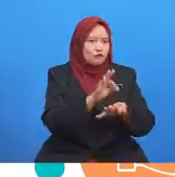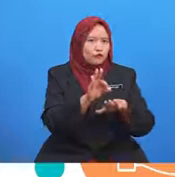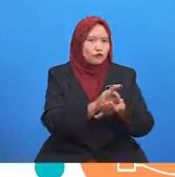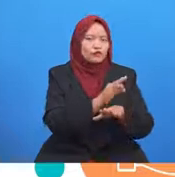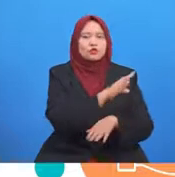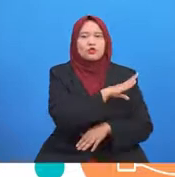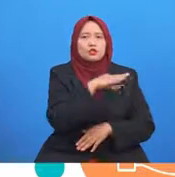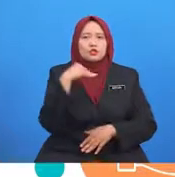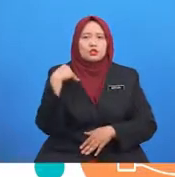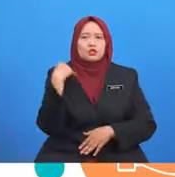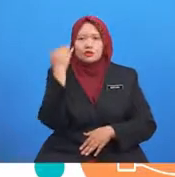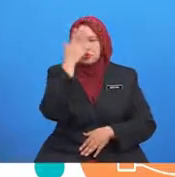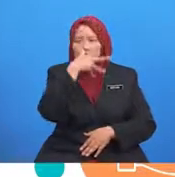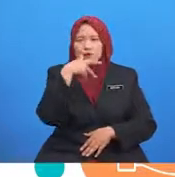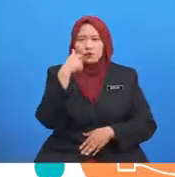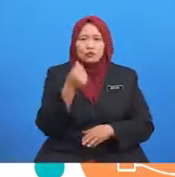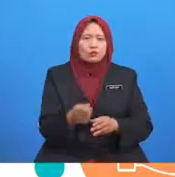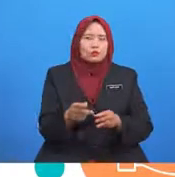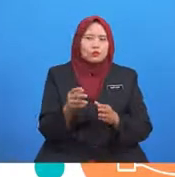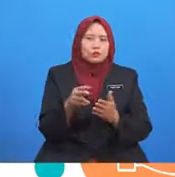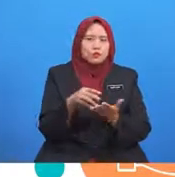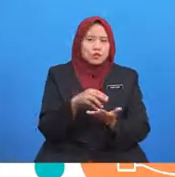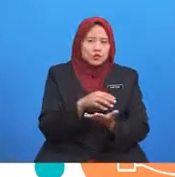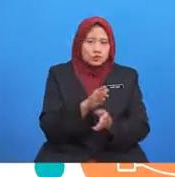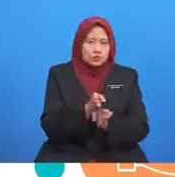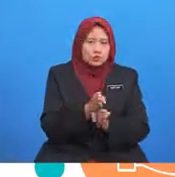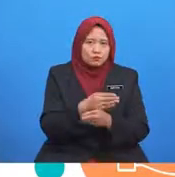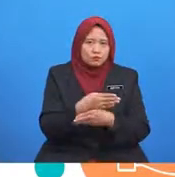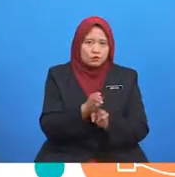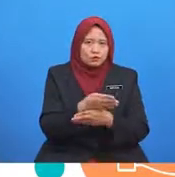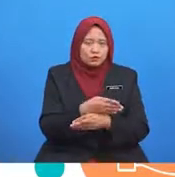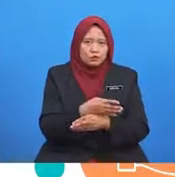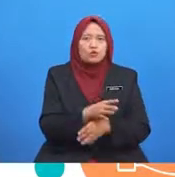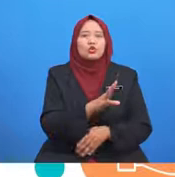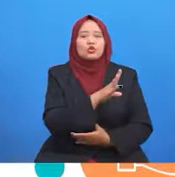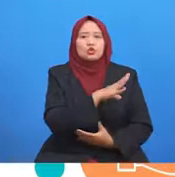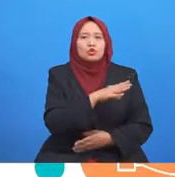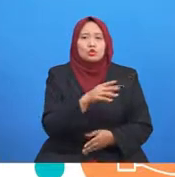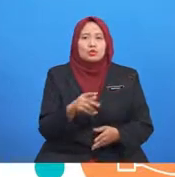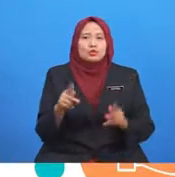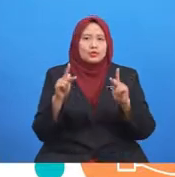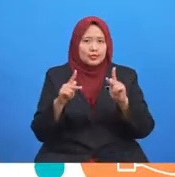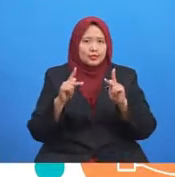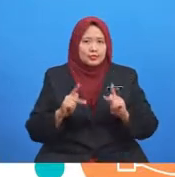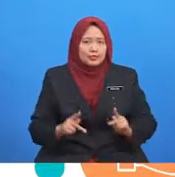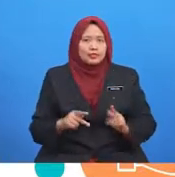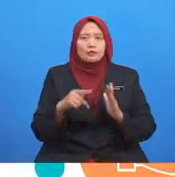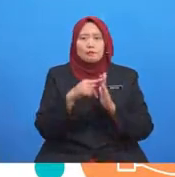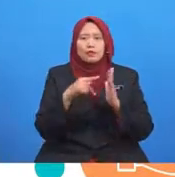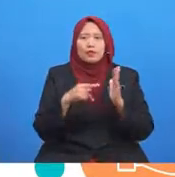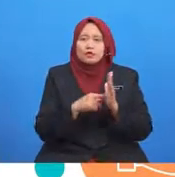menganalisis kekuatan dan kelemahan fungsi dan rupa bentuk,